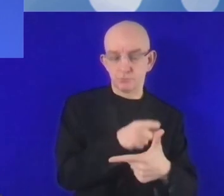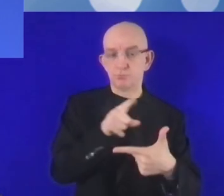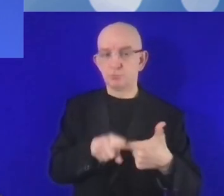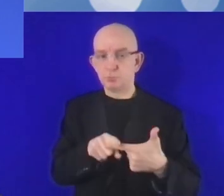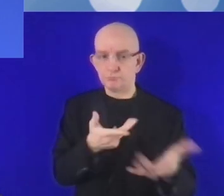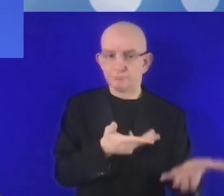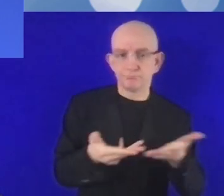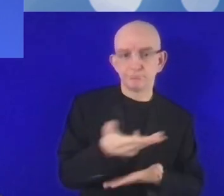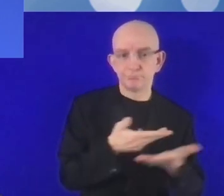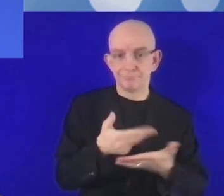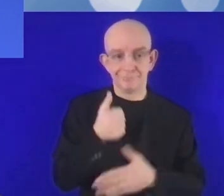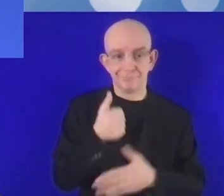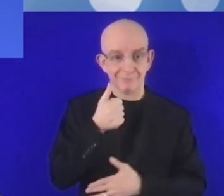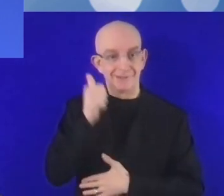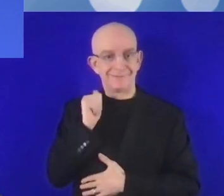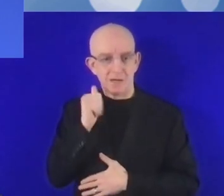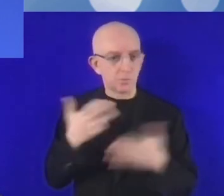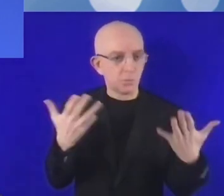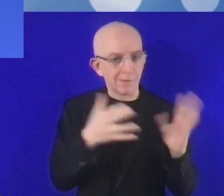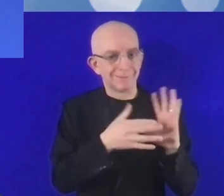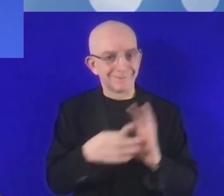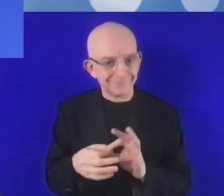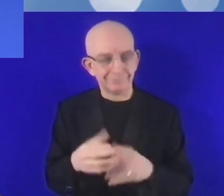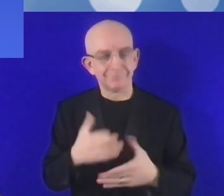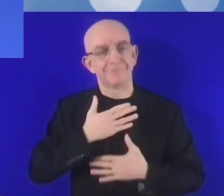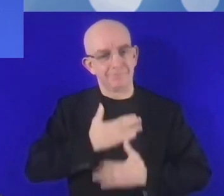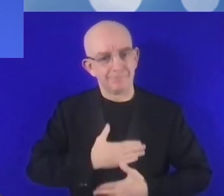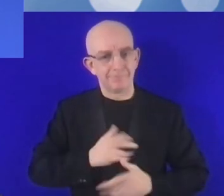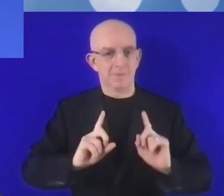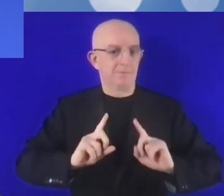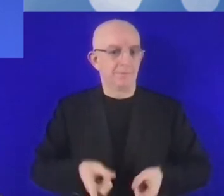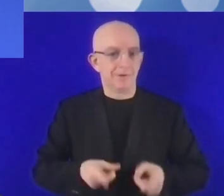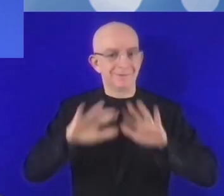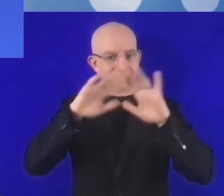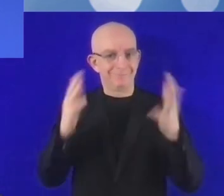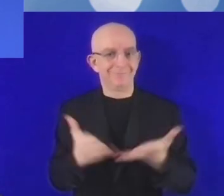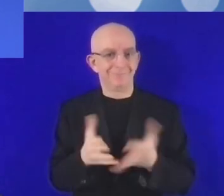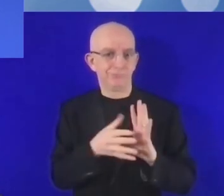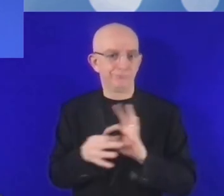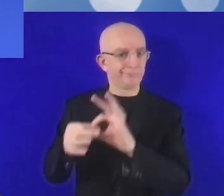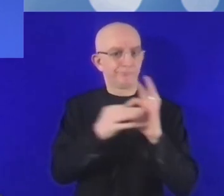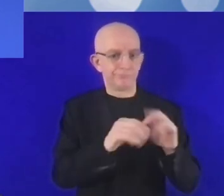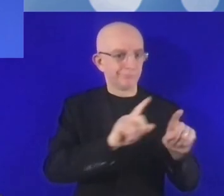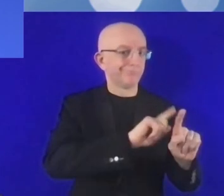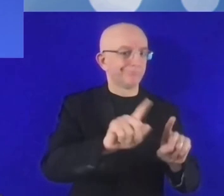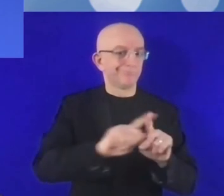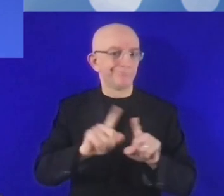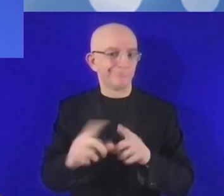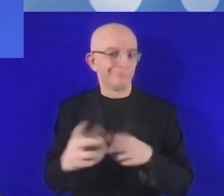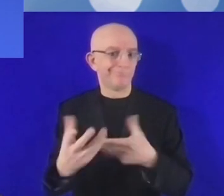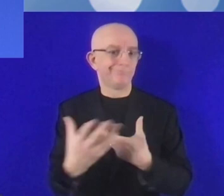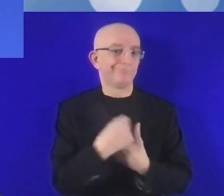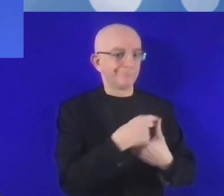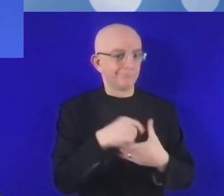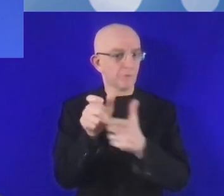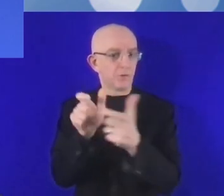次，政府、企业、教育和政府外企的机构，在同样的